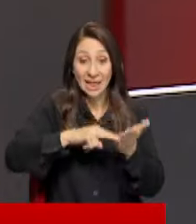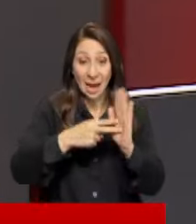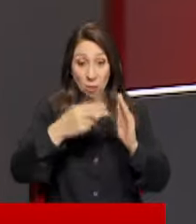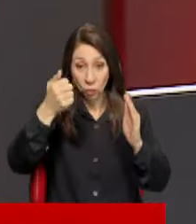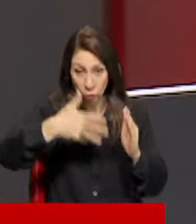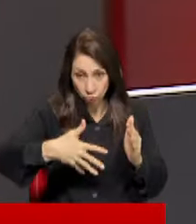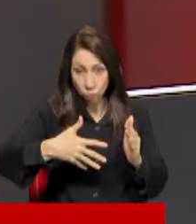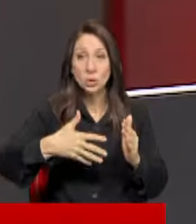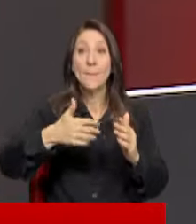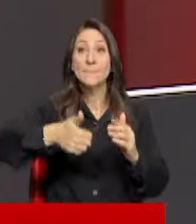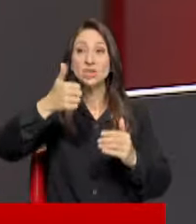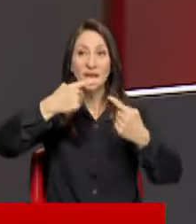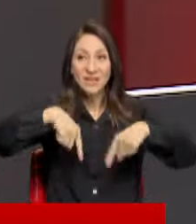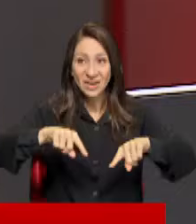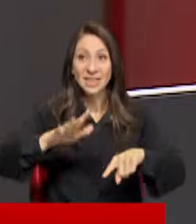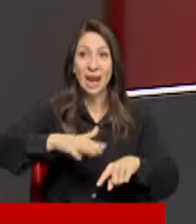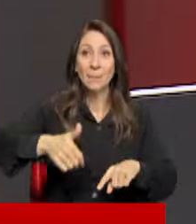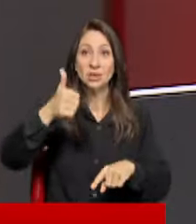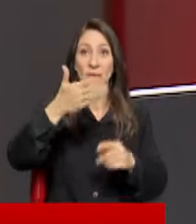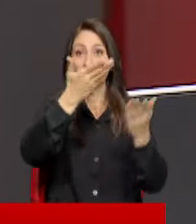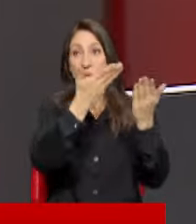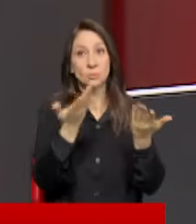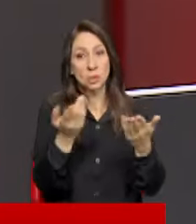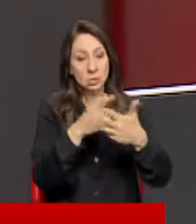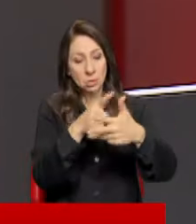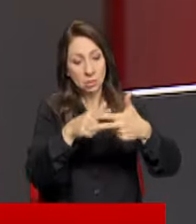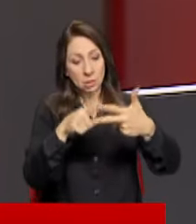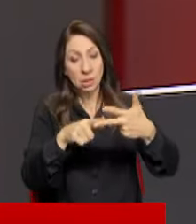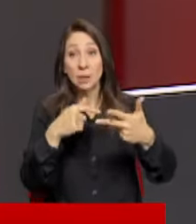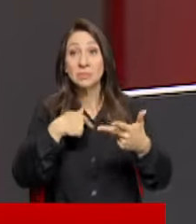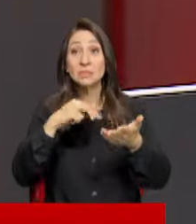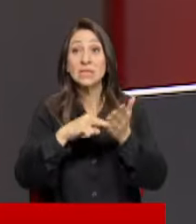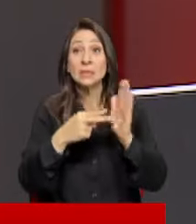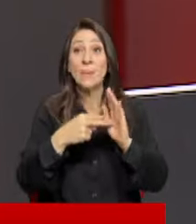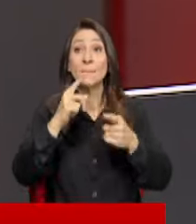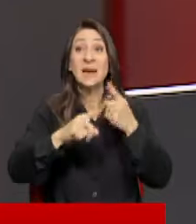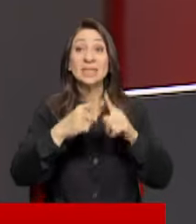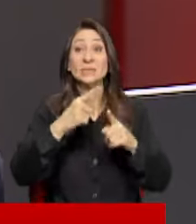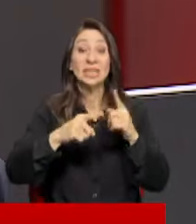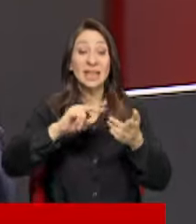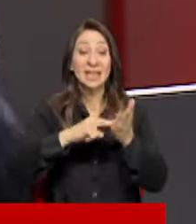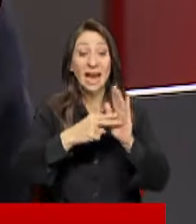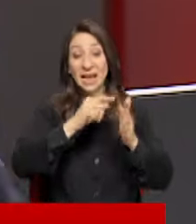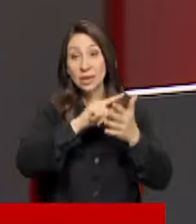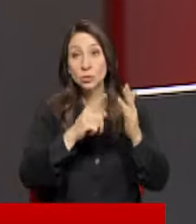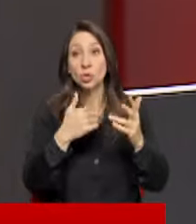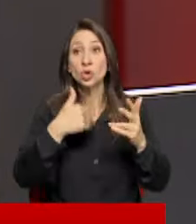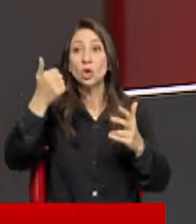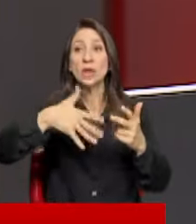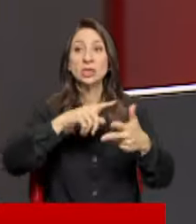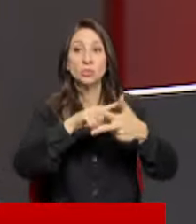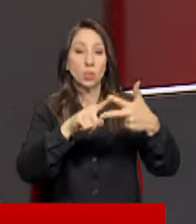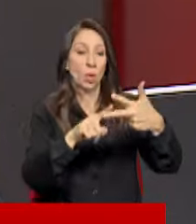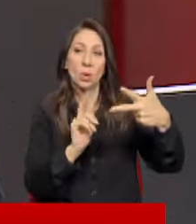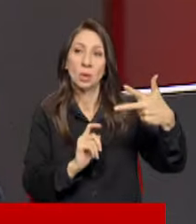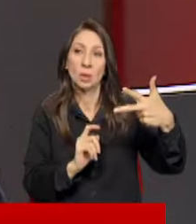Kurulumuz, Başkanlık Divanımız ve Genel Başkanlığımız. Bu kadar. Bizim çünkü idarecimiz, partimizin idari kadrosu bu. Yönetici kadrosu